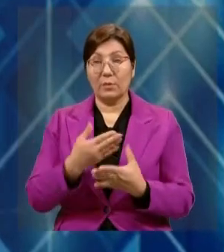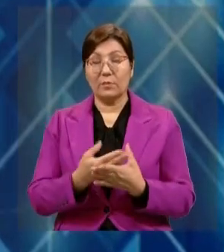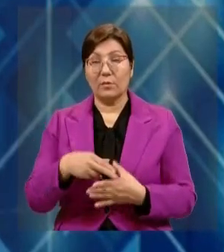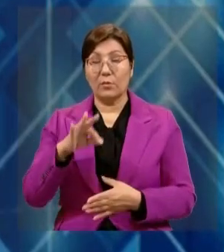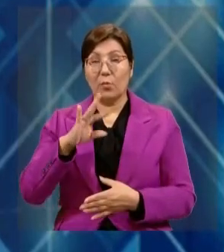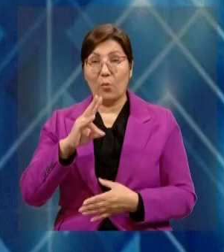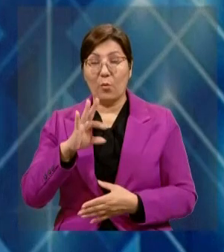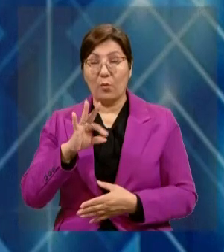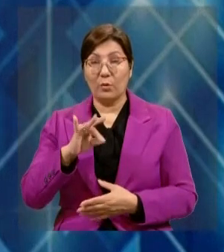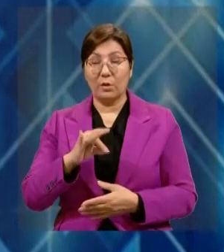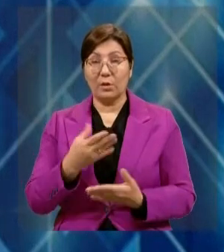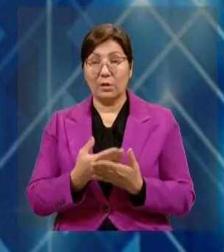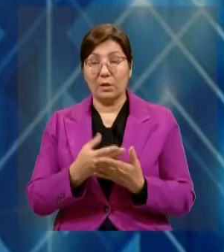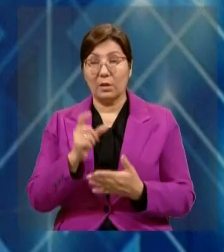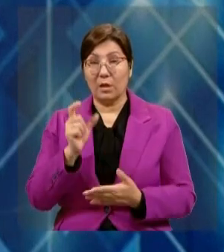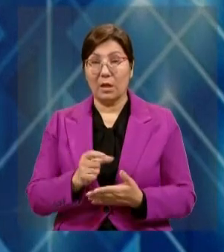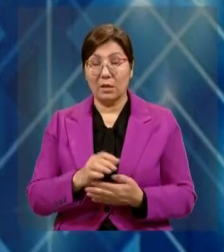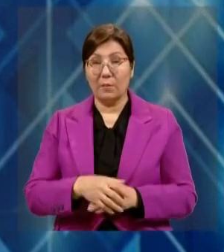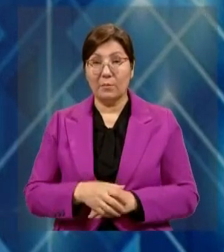донорлығы, егер де адам